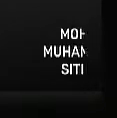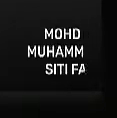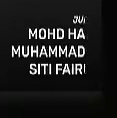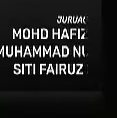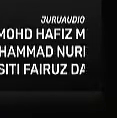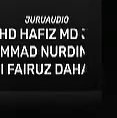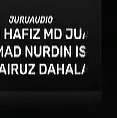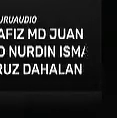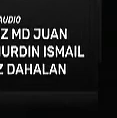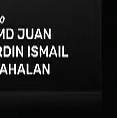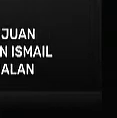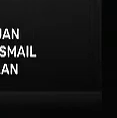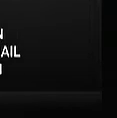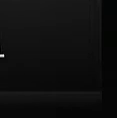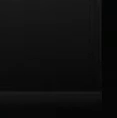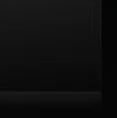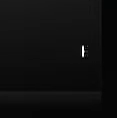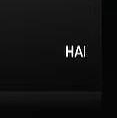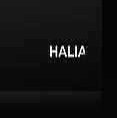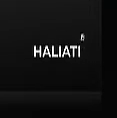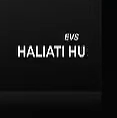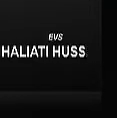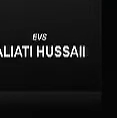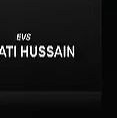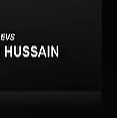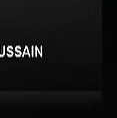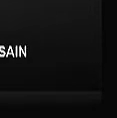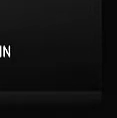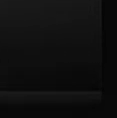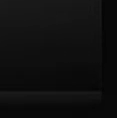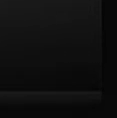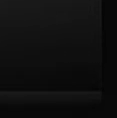kekhawatiran yang seterusnya Assalamualaikum dan jumpa lagi